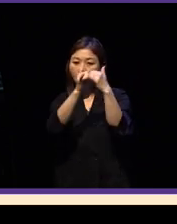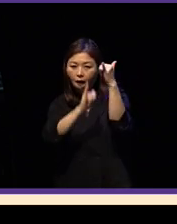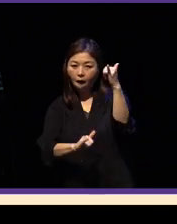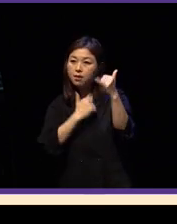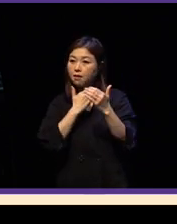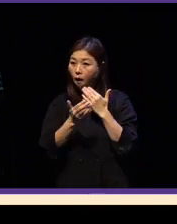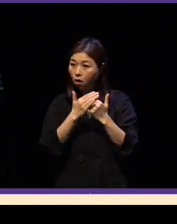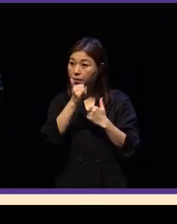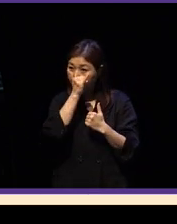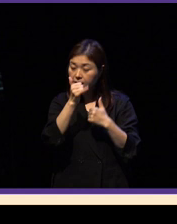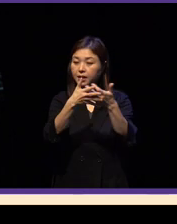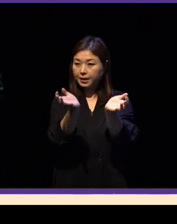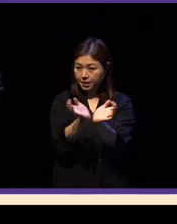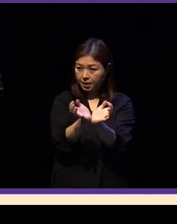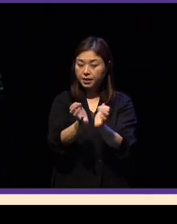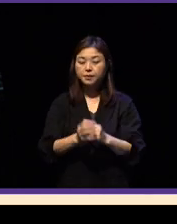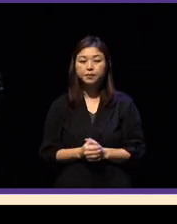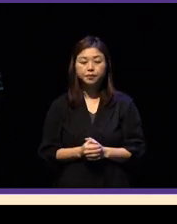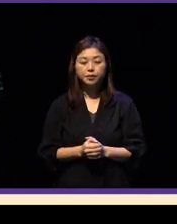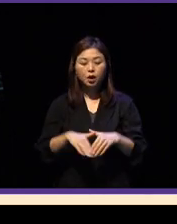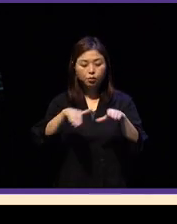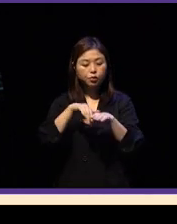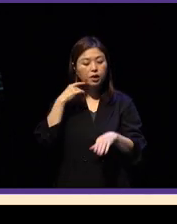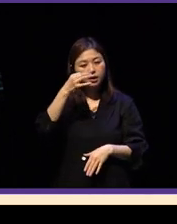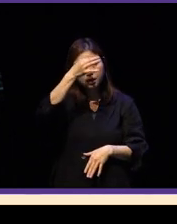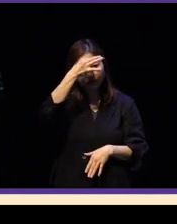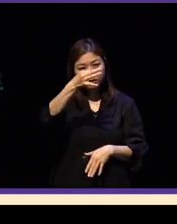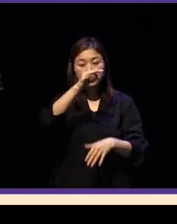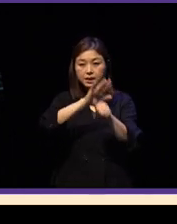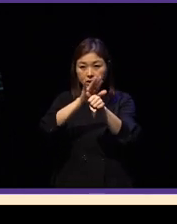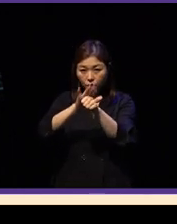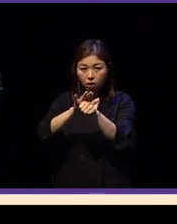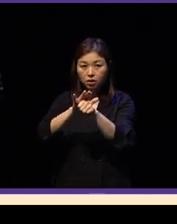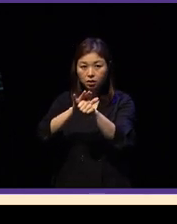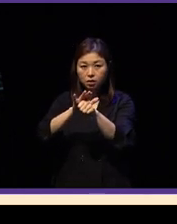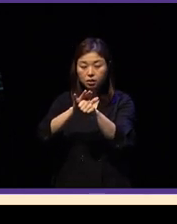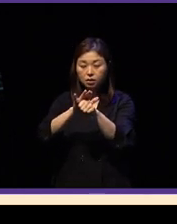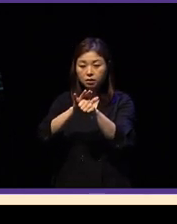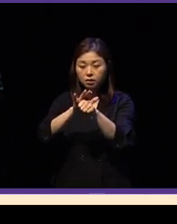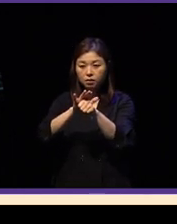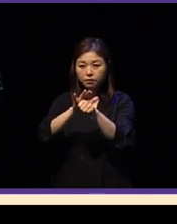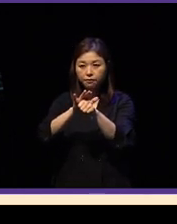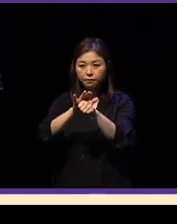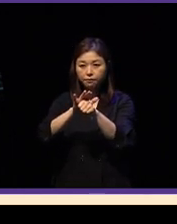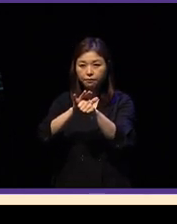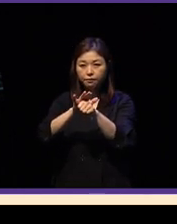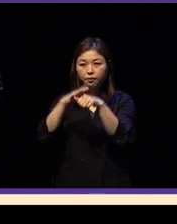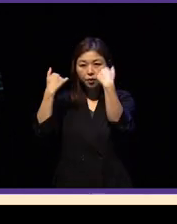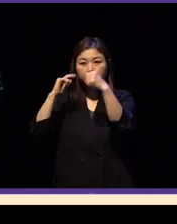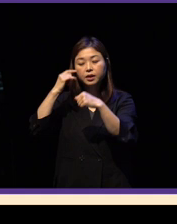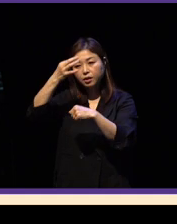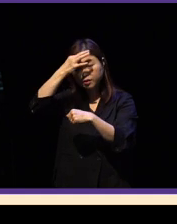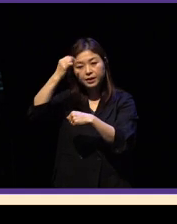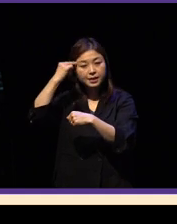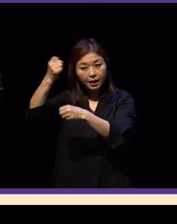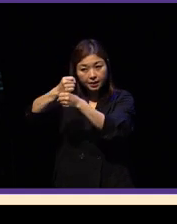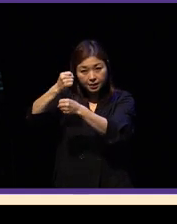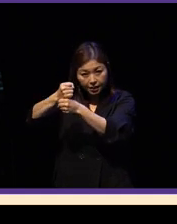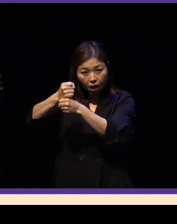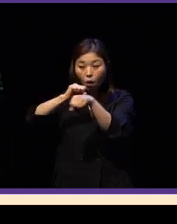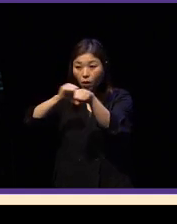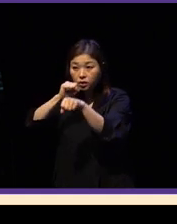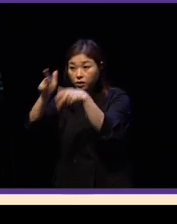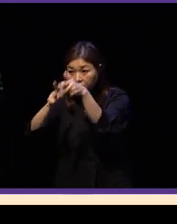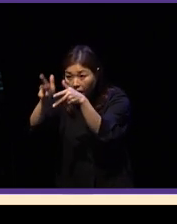보유한 단체여야 하고 그 다음에 문화예술지원기관에 공연예술 창작 영역에서 수행한